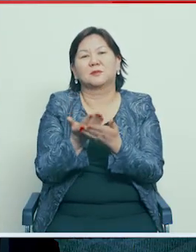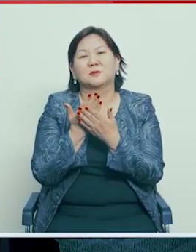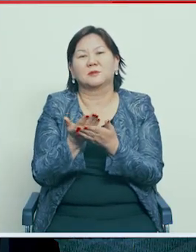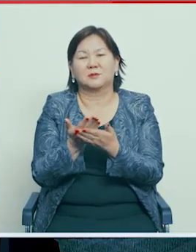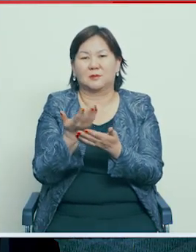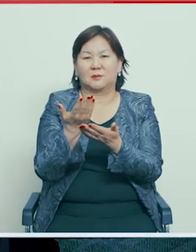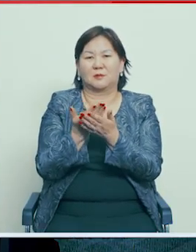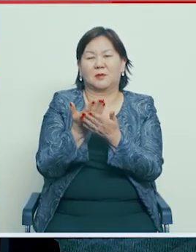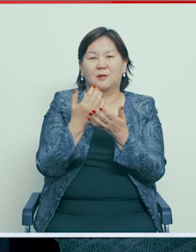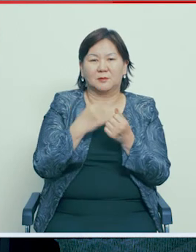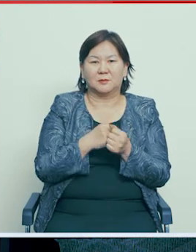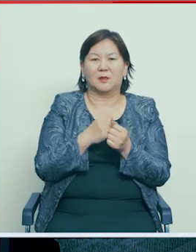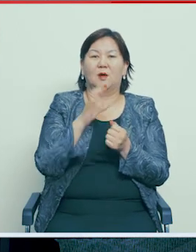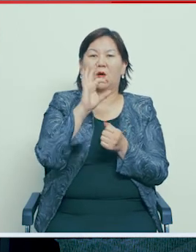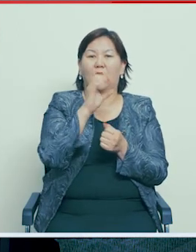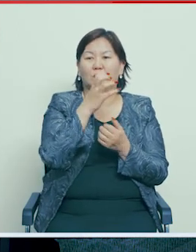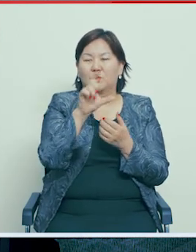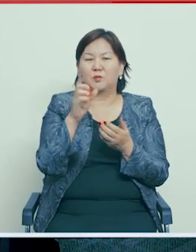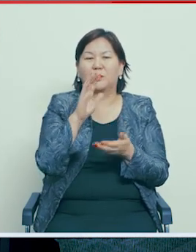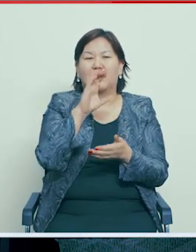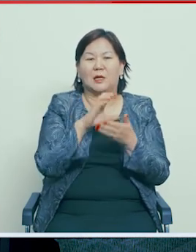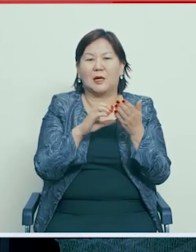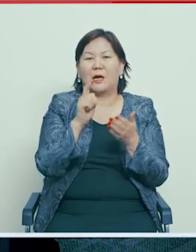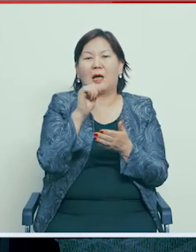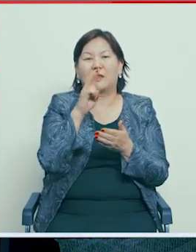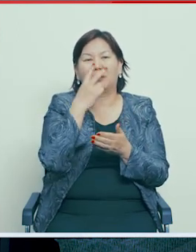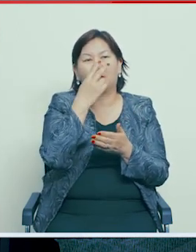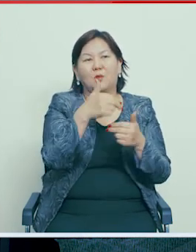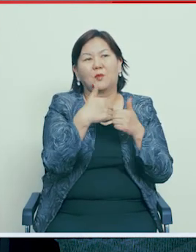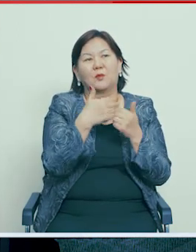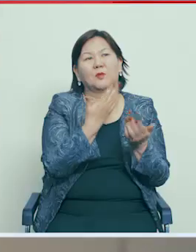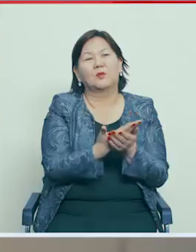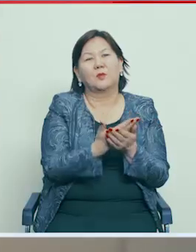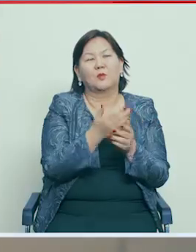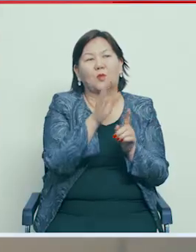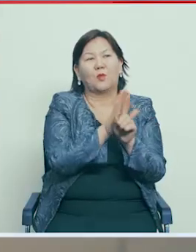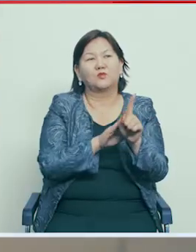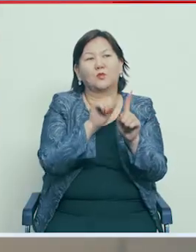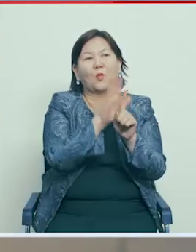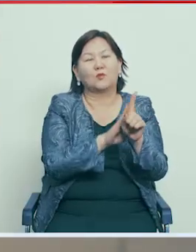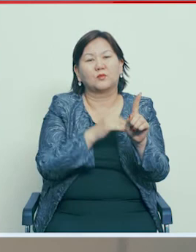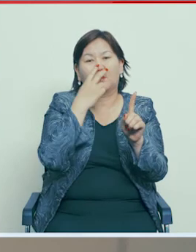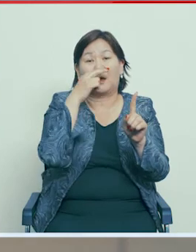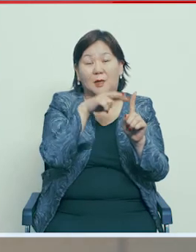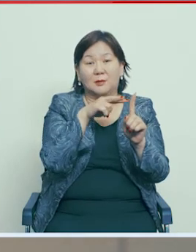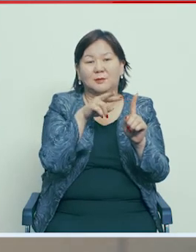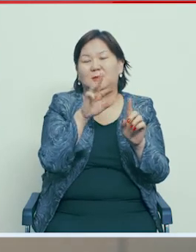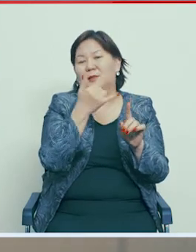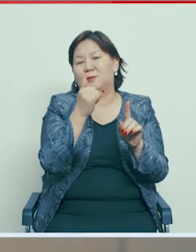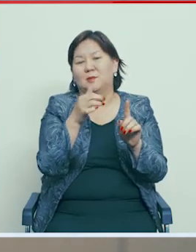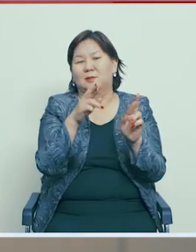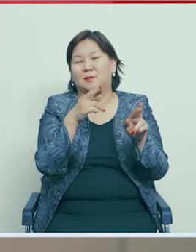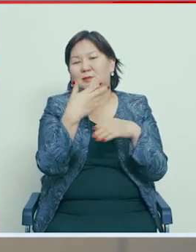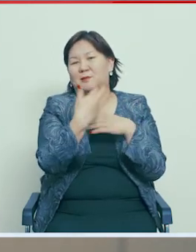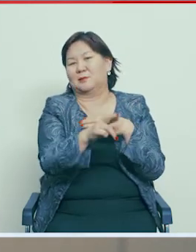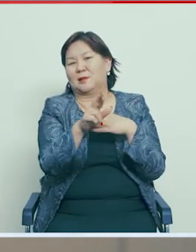тий эсвэл бол олон түмнээс хандуугүйсэн гэдэг нүдээр хараад өрөвдөх байдлаар нэг хардаг, нөгөө тал нь ингээд ялгуурлан гадуурхах